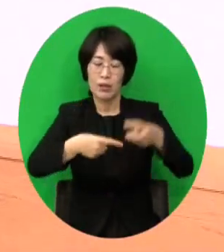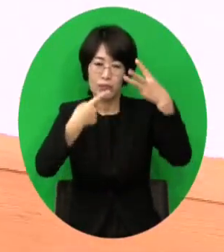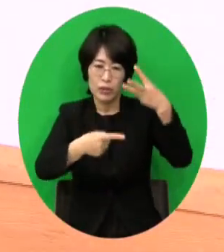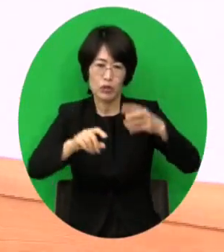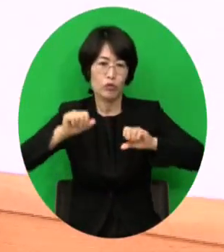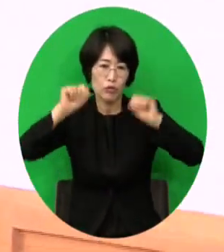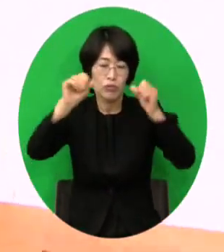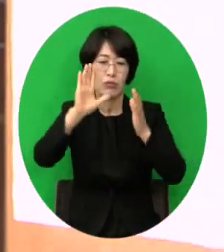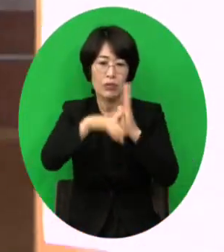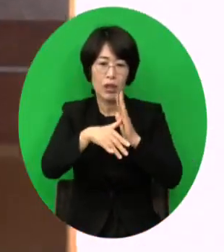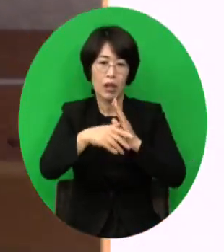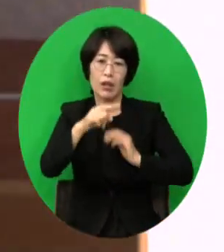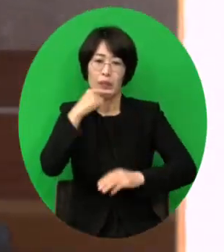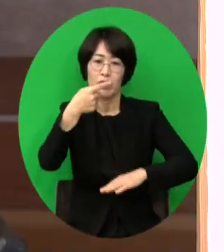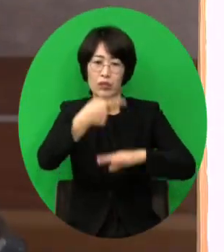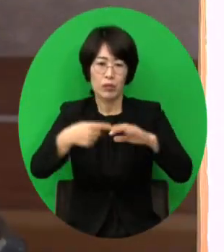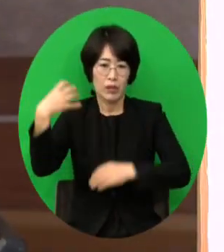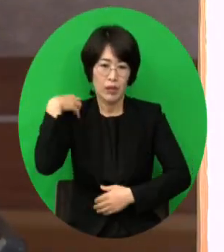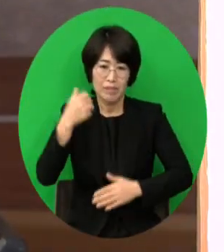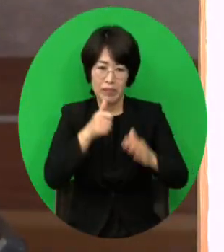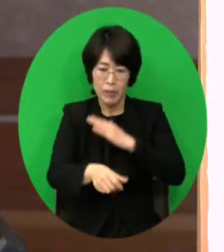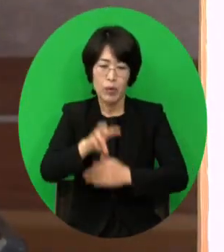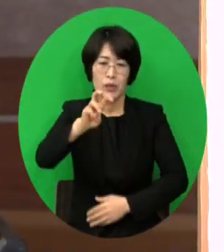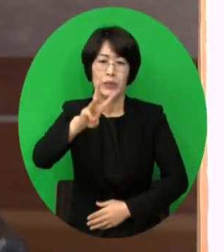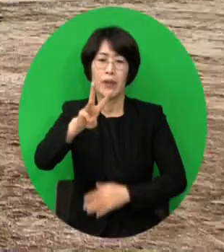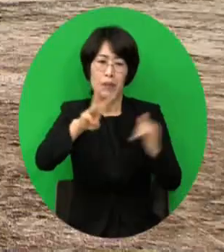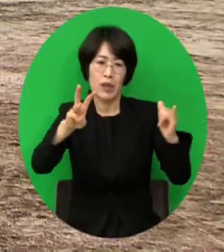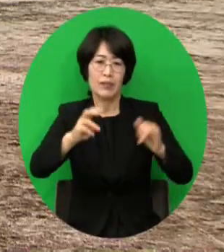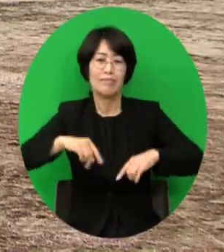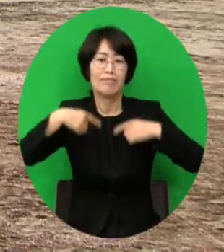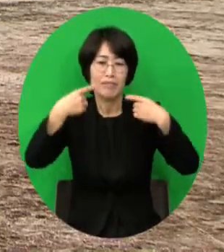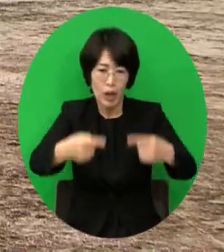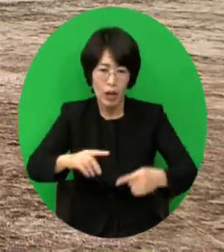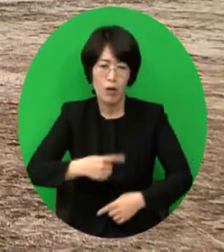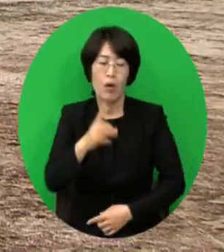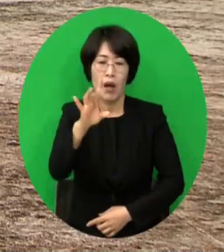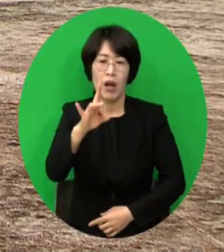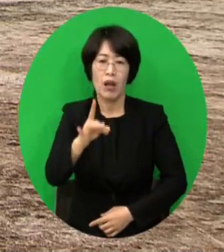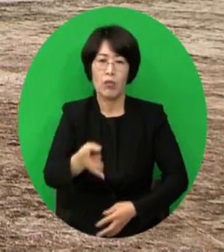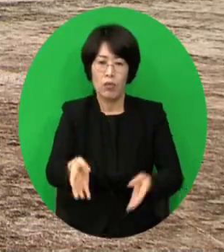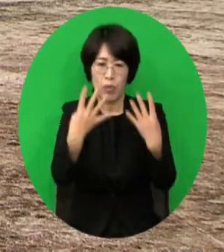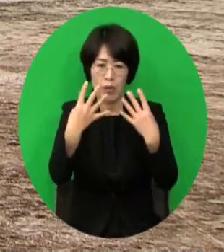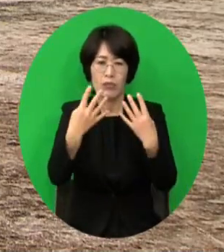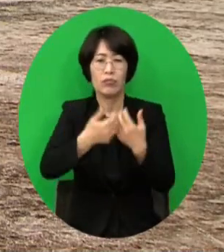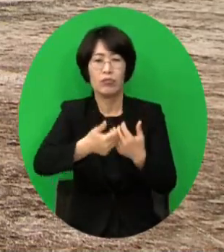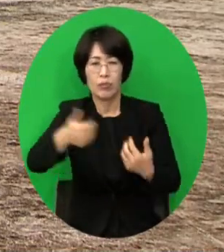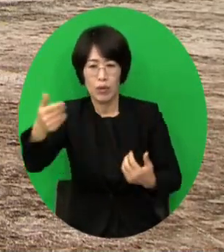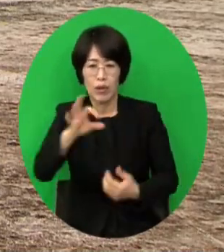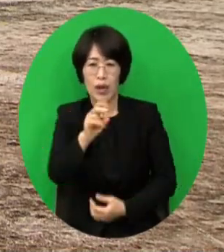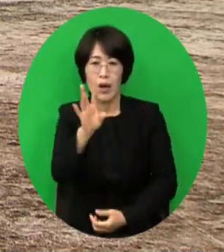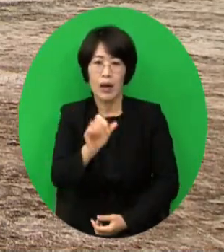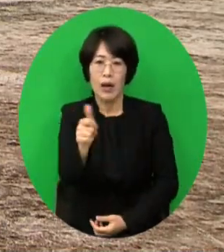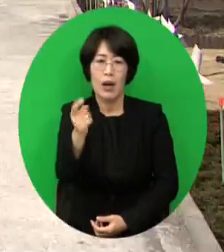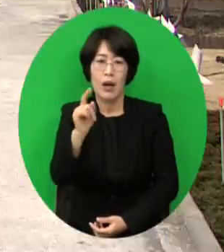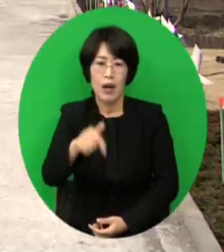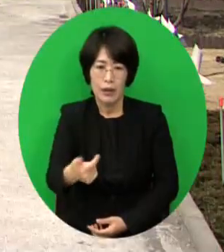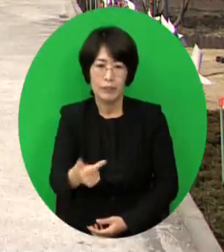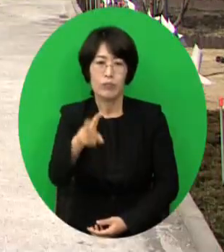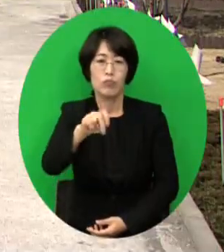당시 민족대표 33인으로 참여했다 유일하게 옥중 순국한 지강 양한묵 선생의